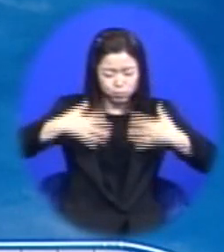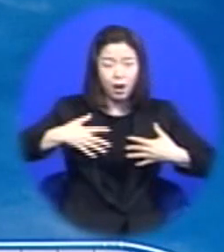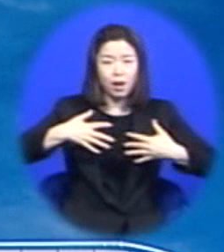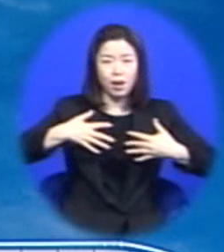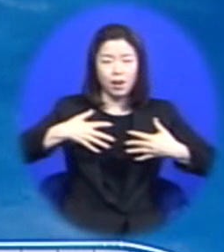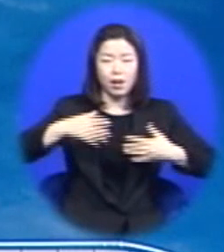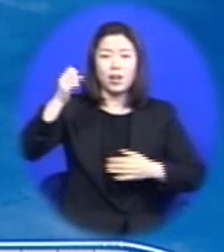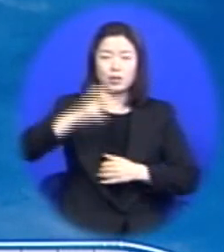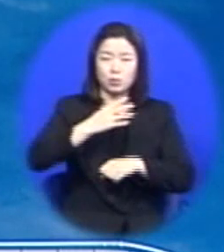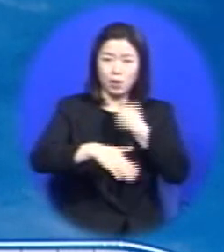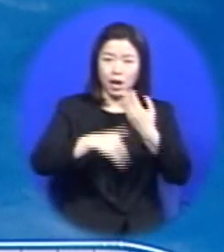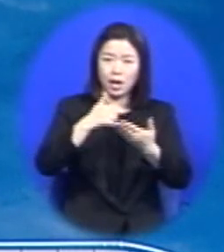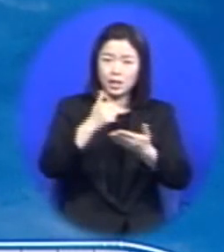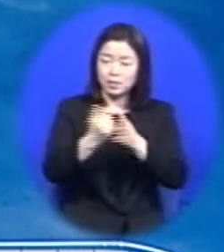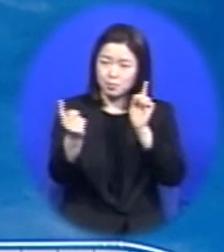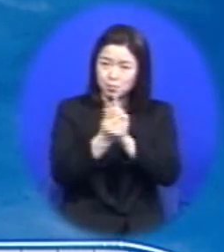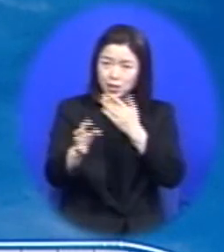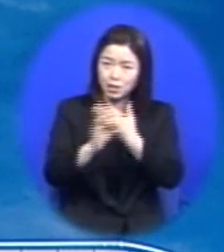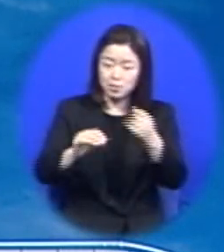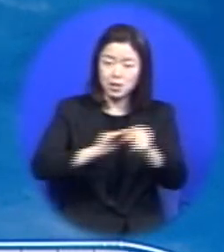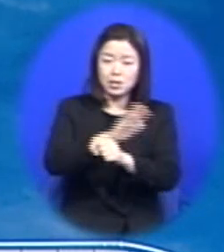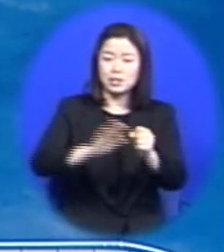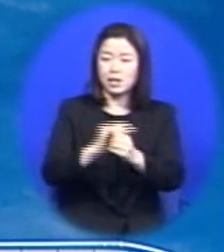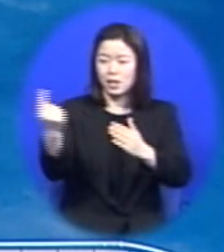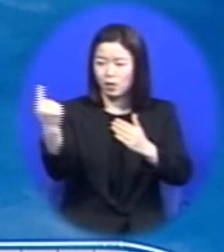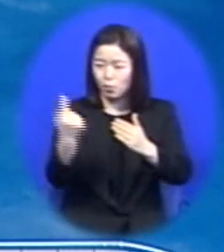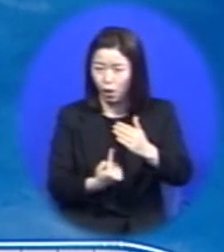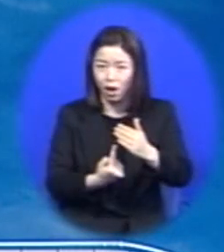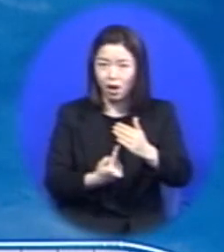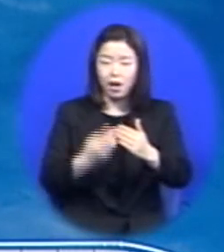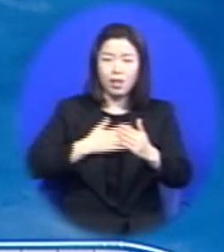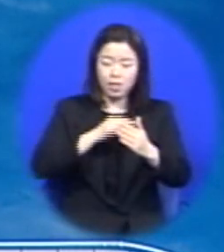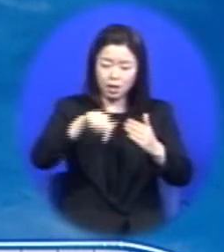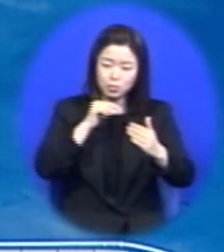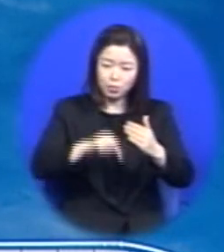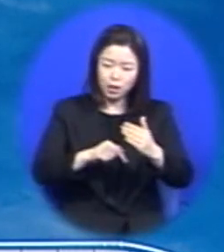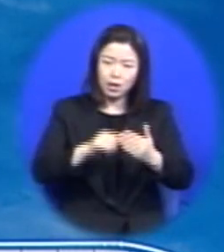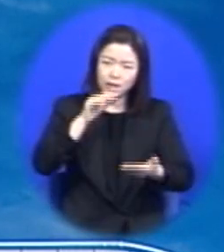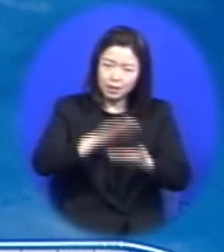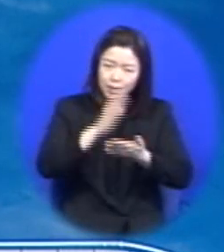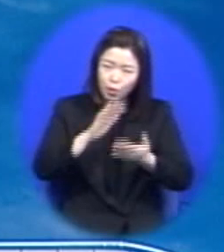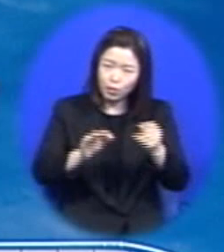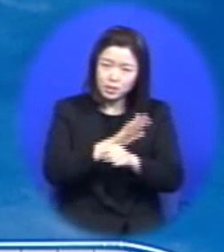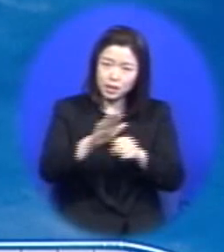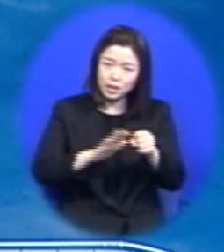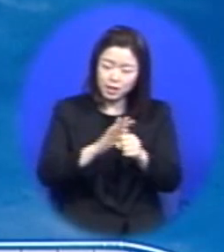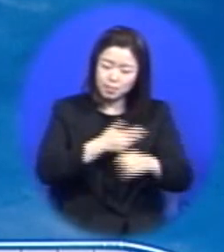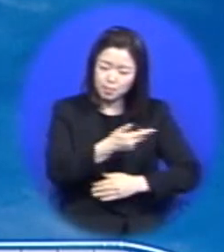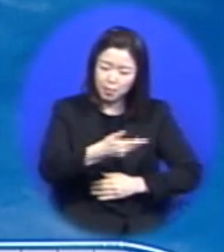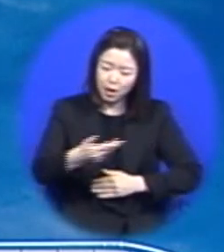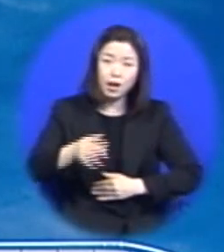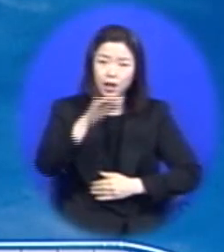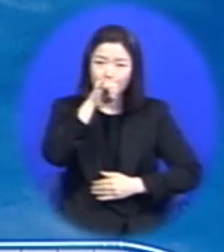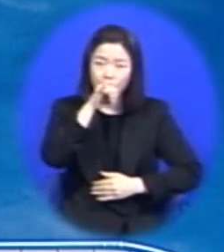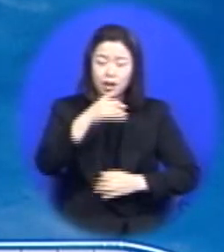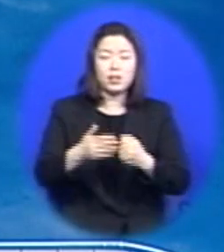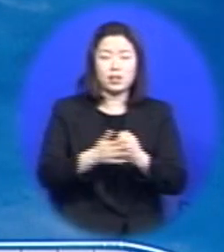사랑이 들어와요. 내 속에 절절히 끓는 사랑이 들어옵니다. 그래서 원수도 사랑하는 사람이